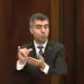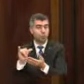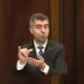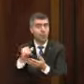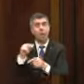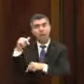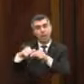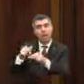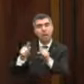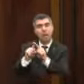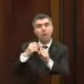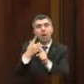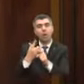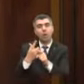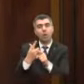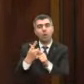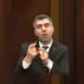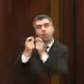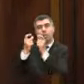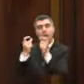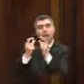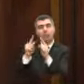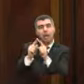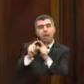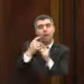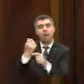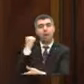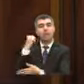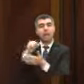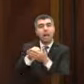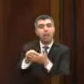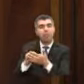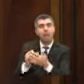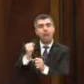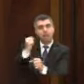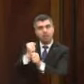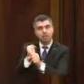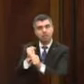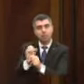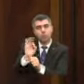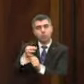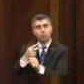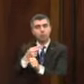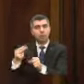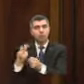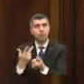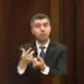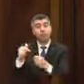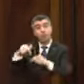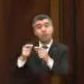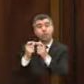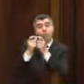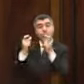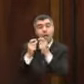تضع هذاك البيلون ديال السنوي، ايجابي ولا سلبي؟ كم عدد المقاولات الصغيره والصغرى